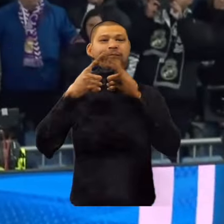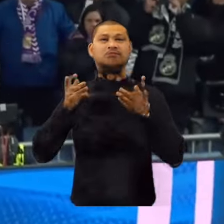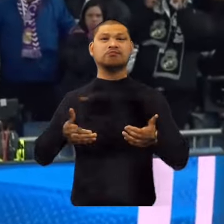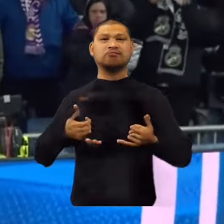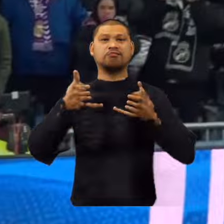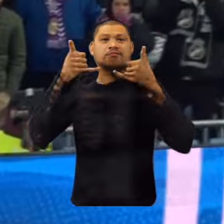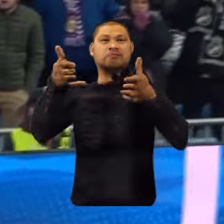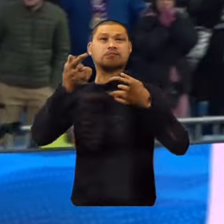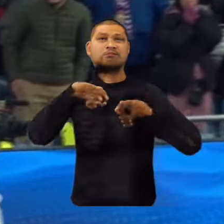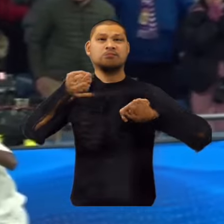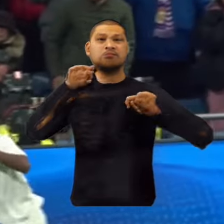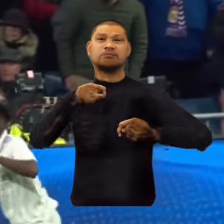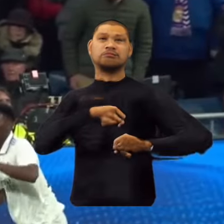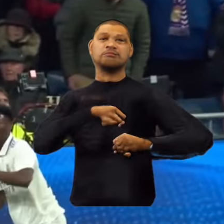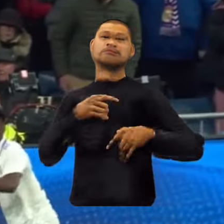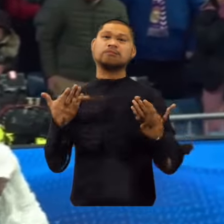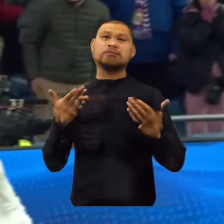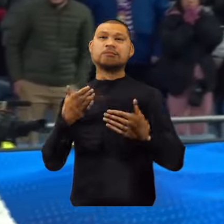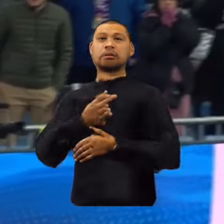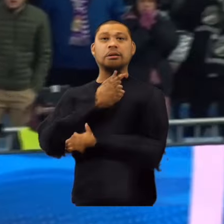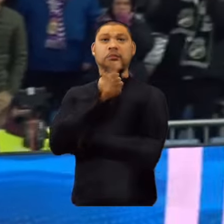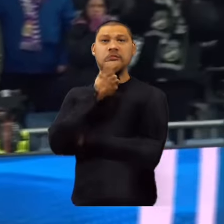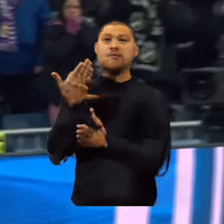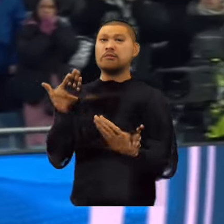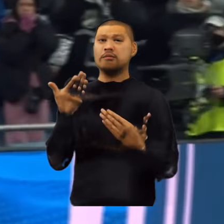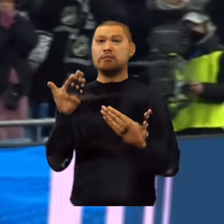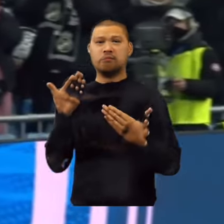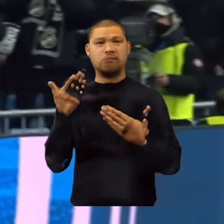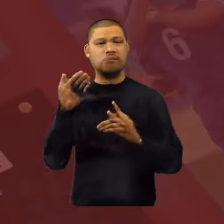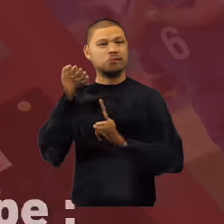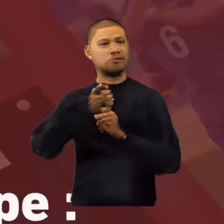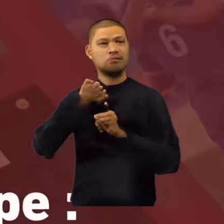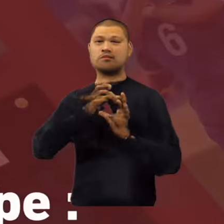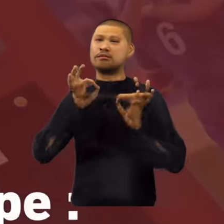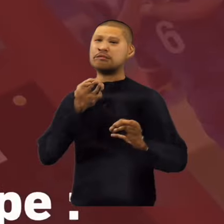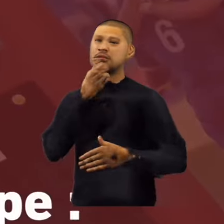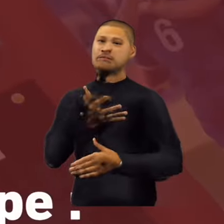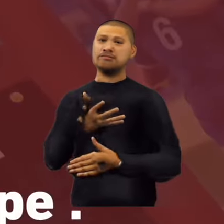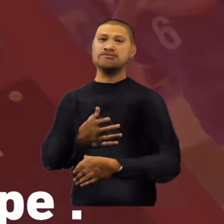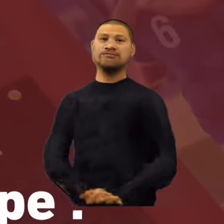d'Espagne. Une dernière action litigieuse, mais l'arbitre n'a pas sourcillé.